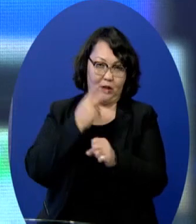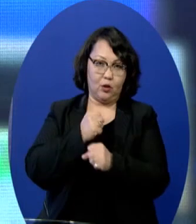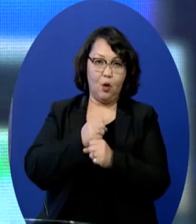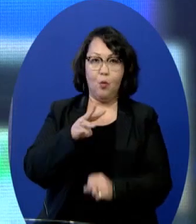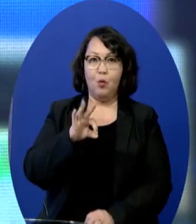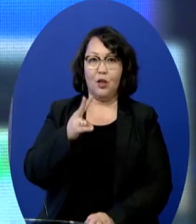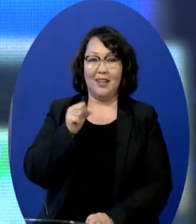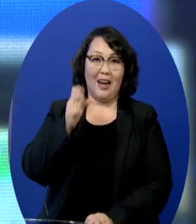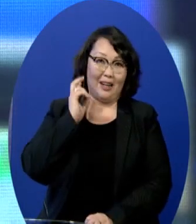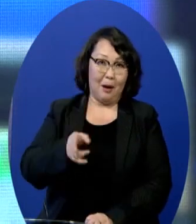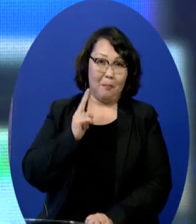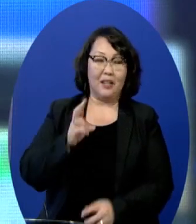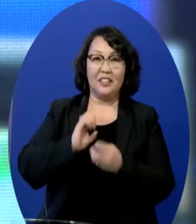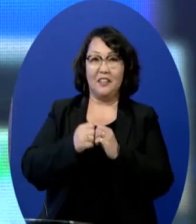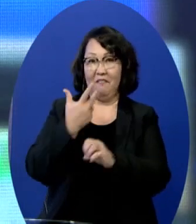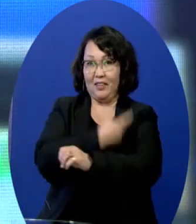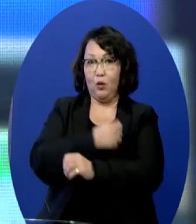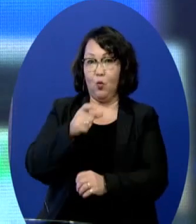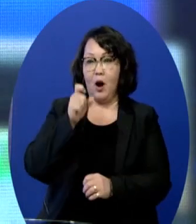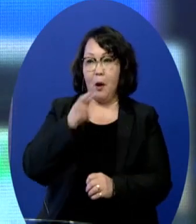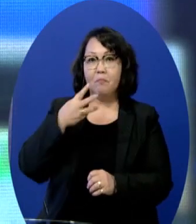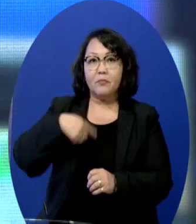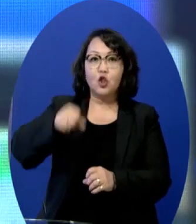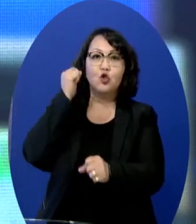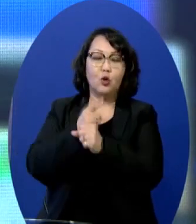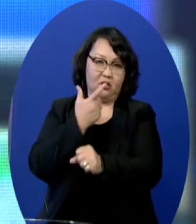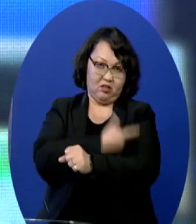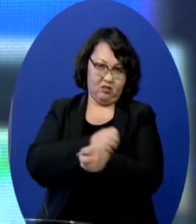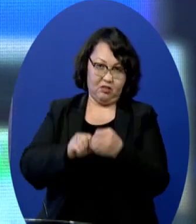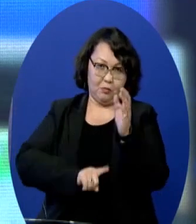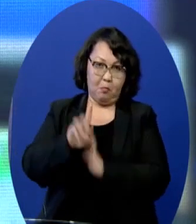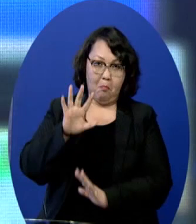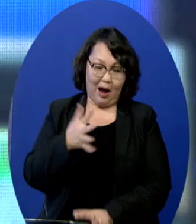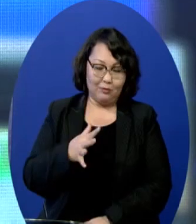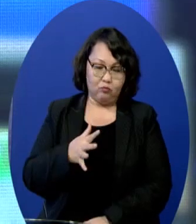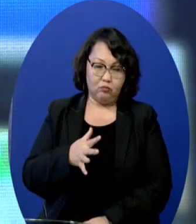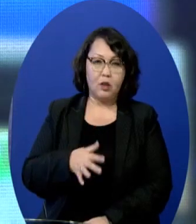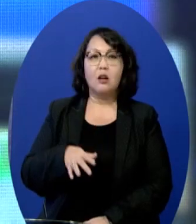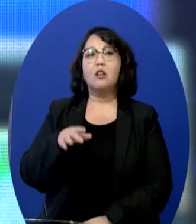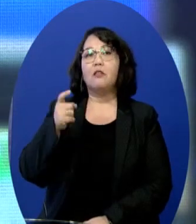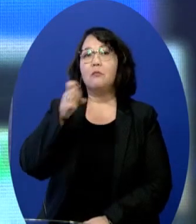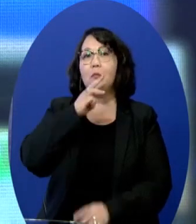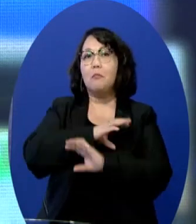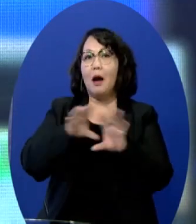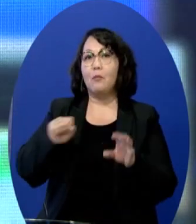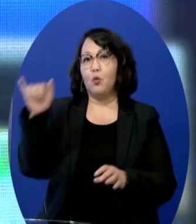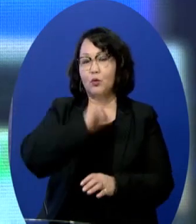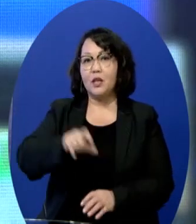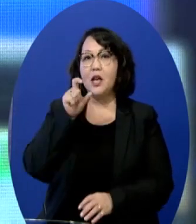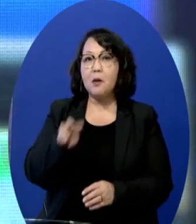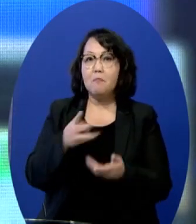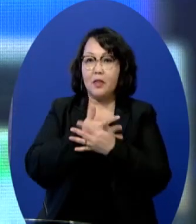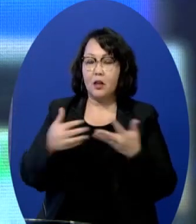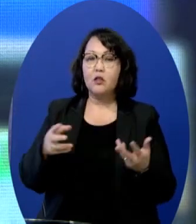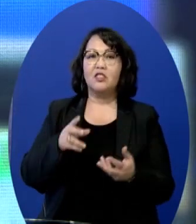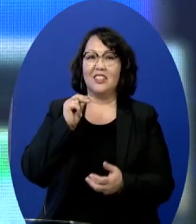Moderna компани хэрэгжүүлж байгаа вакциныг хүн амдаа хийж эхэлж магадгүй байна. Bloomberg-ийн мэдээснээр Америкийн эм хүнсний бүтээгдэхүүний чанар